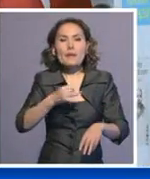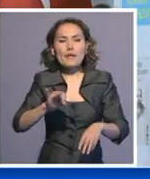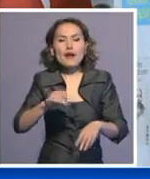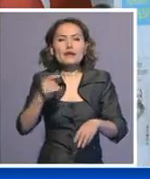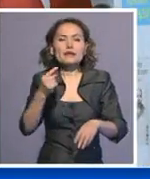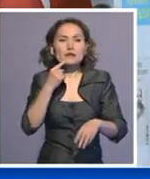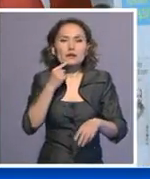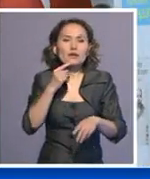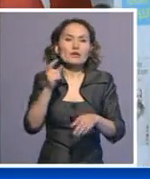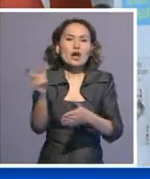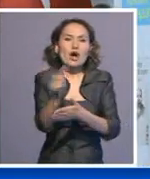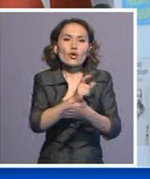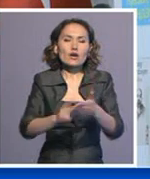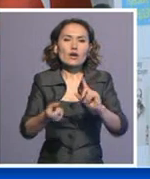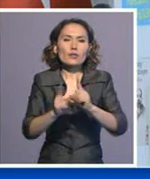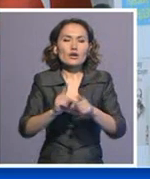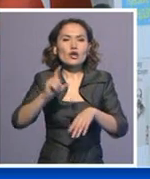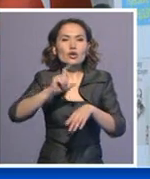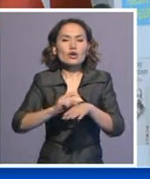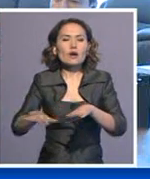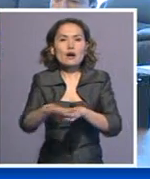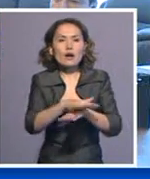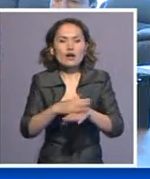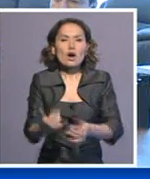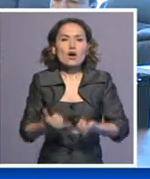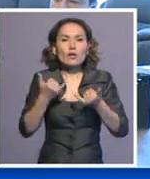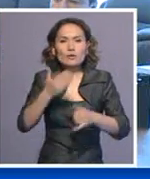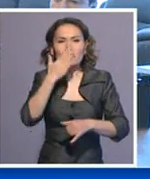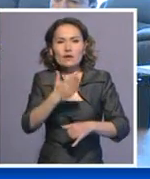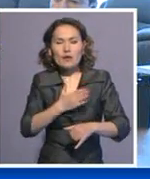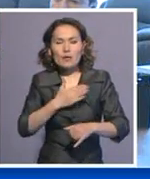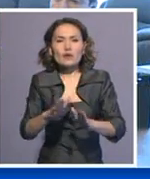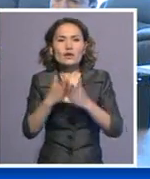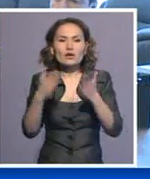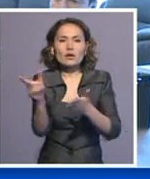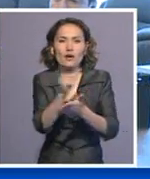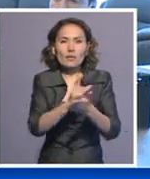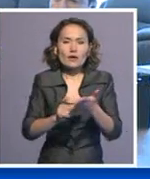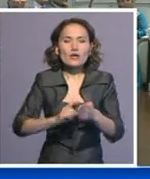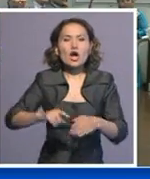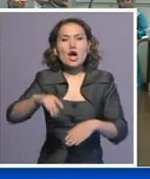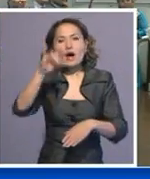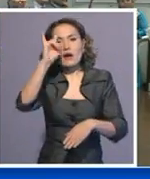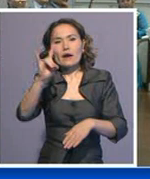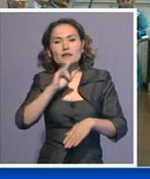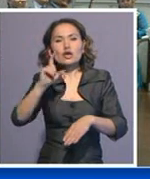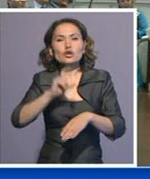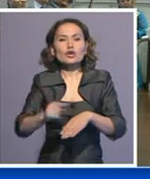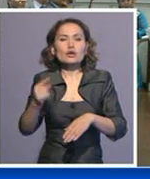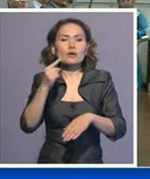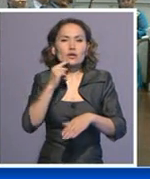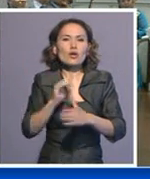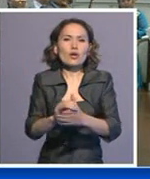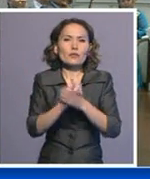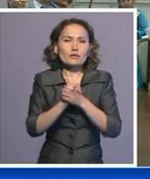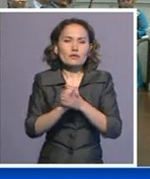түркі жұртына өнеге болуға әбден лайық деп отыр. Сондықтан ұлы ақынның еңбектері арқылы енді түбі бір түркелі қазақтың мәдениетінде